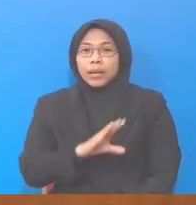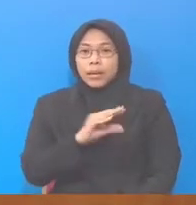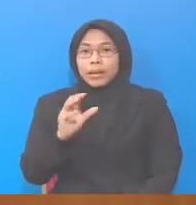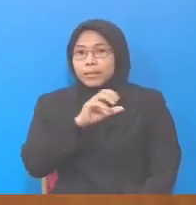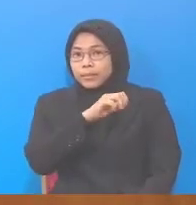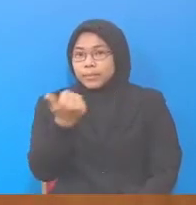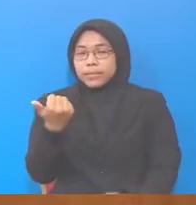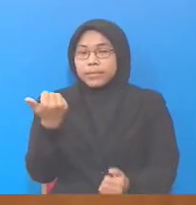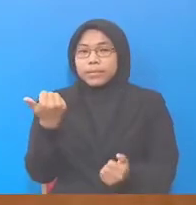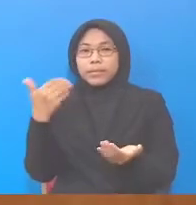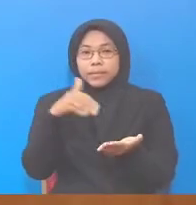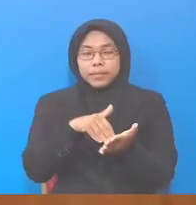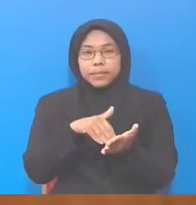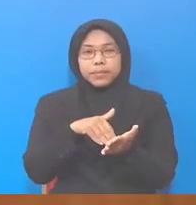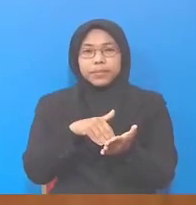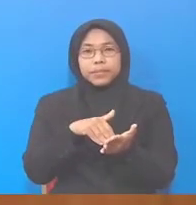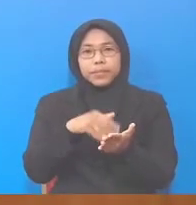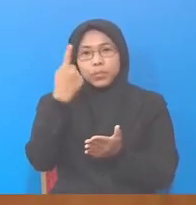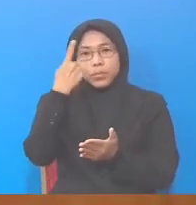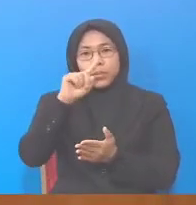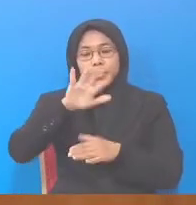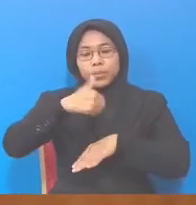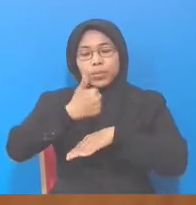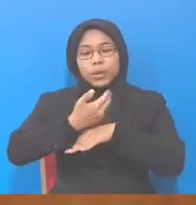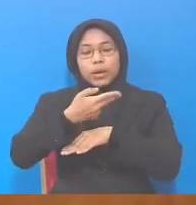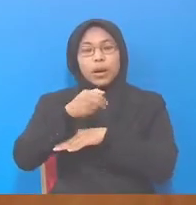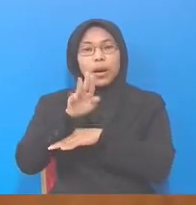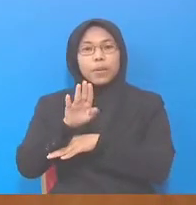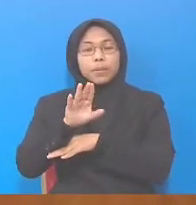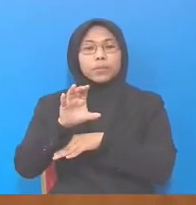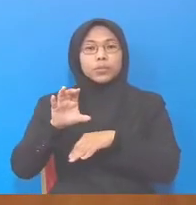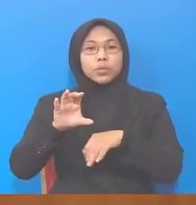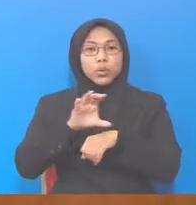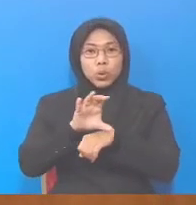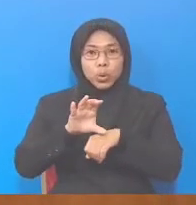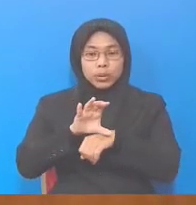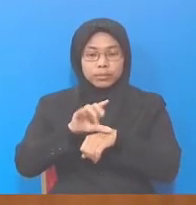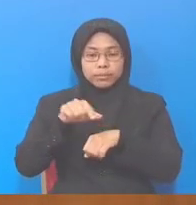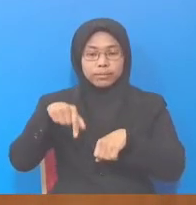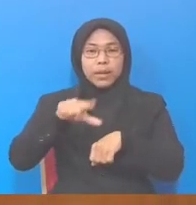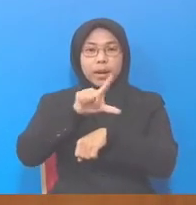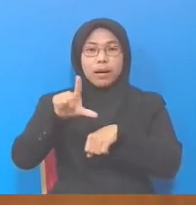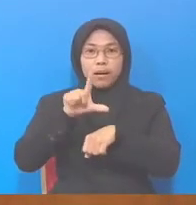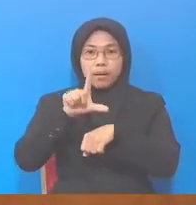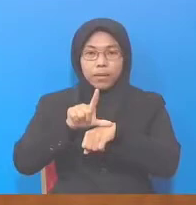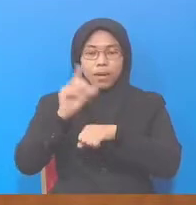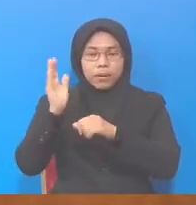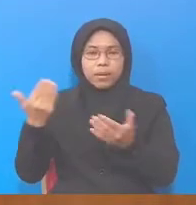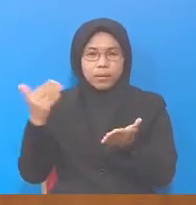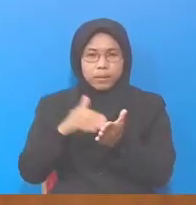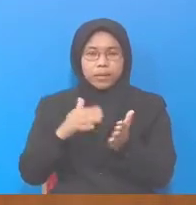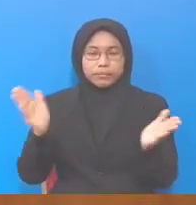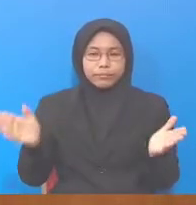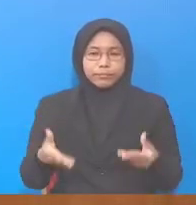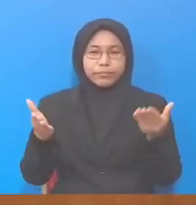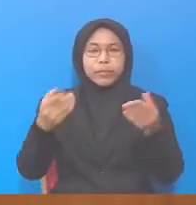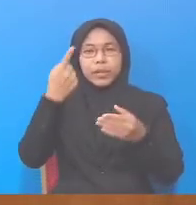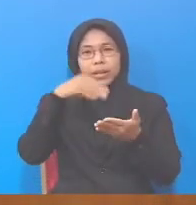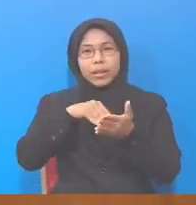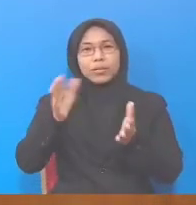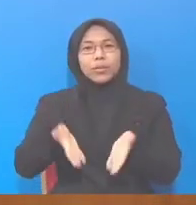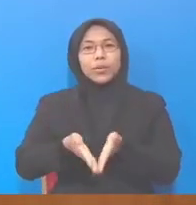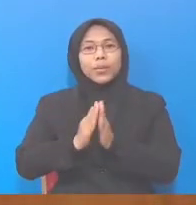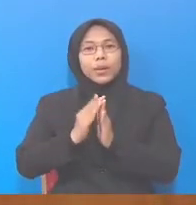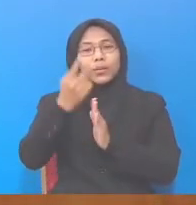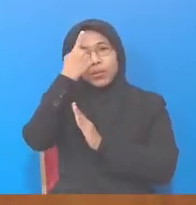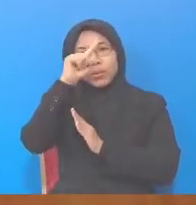Hai selain daripada itu juga kewujudan hap coklat di pulau Langkawi akan menancapkan lagi permintaan